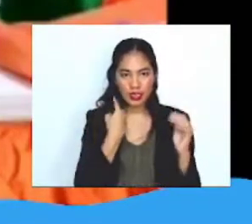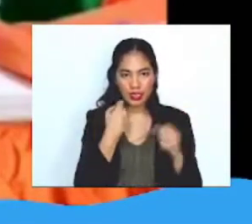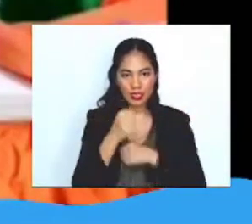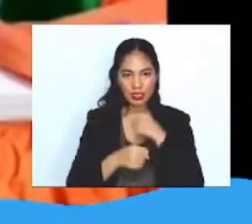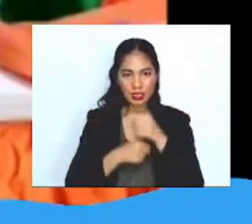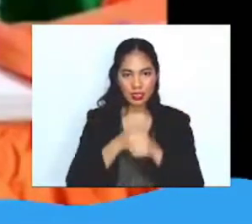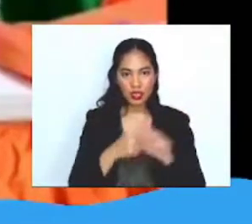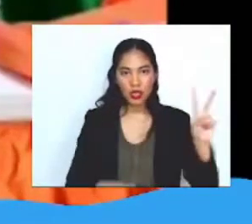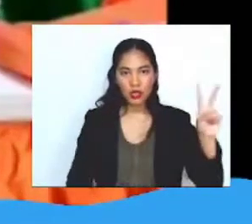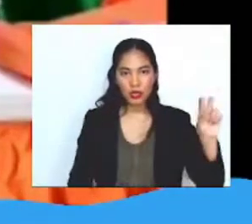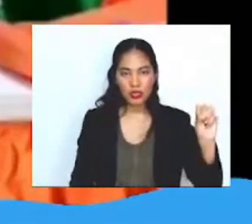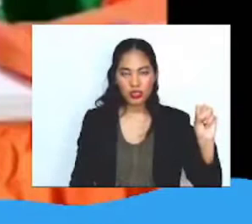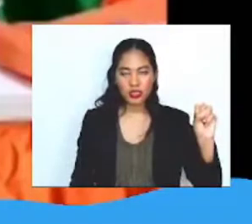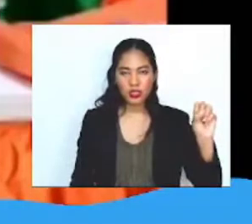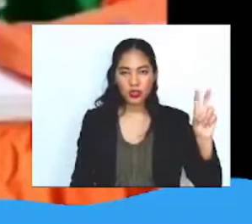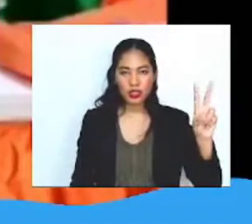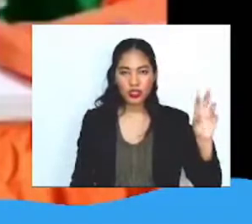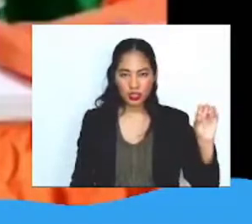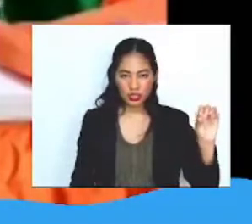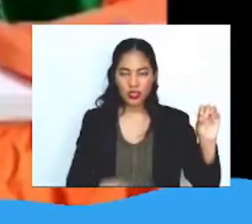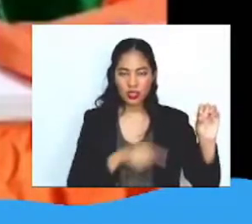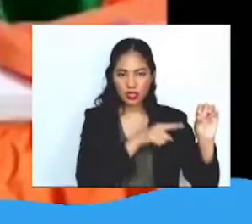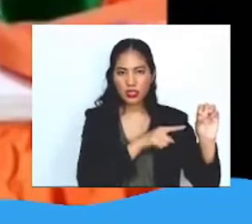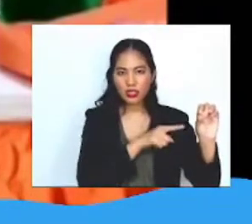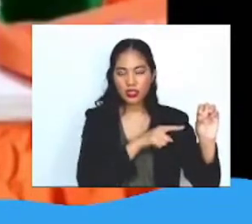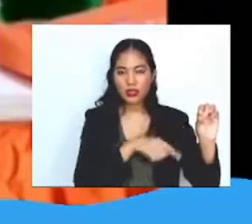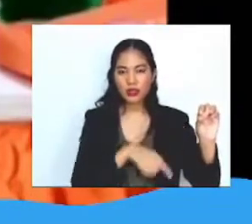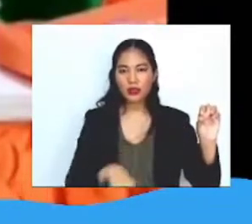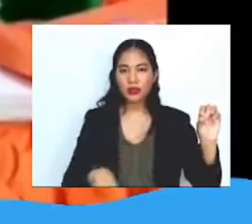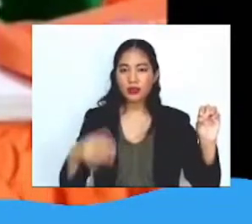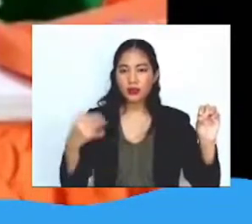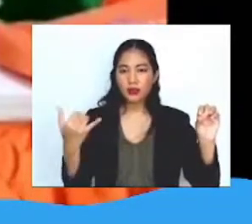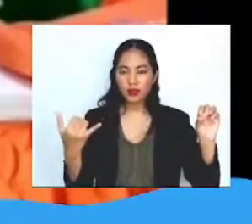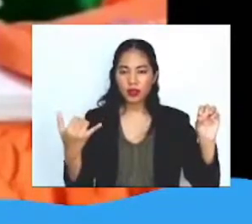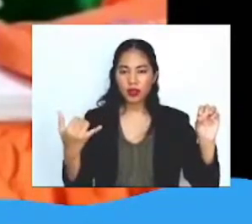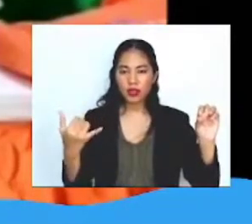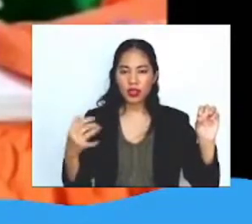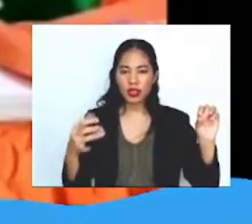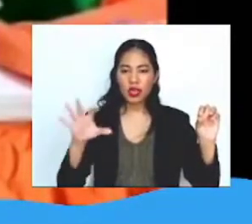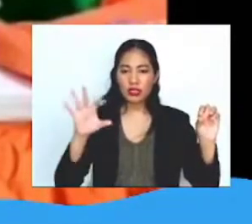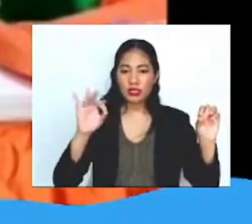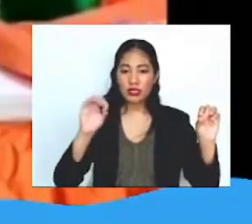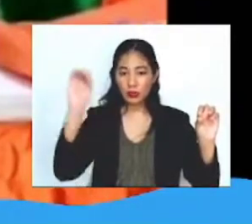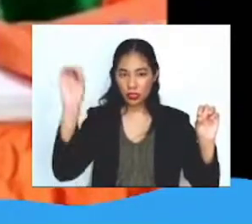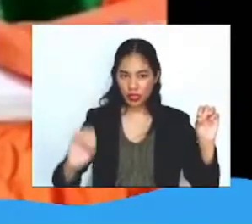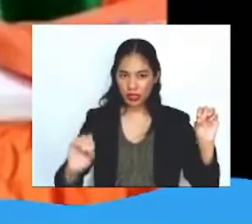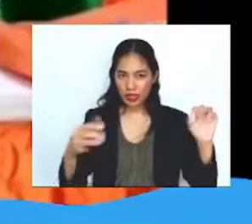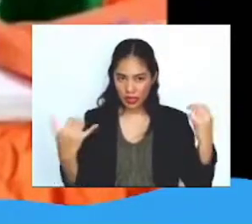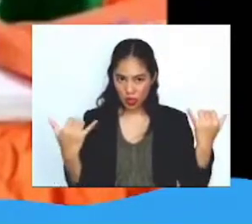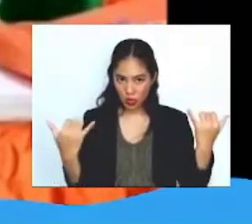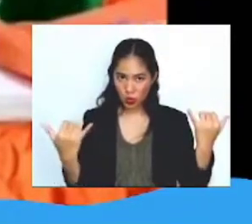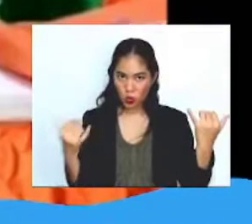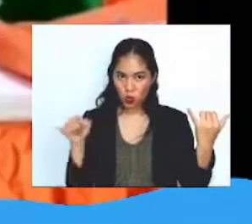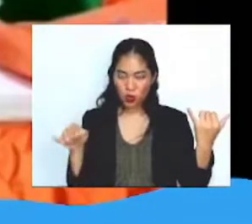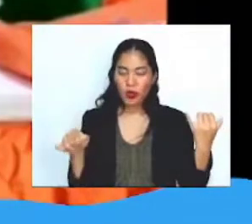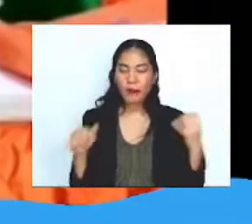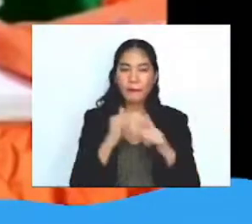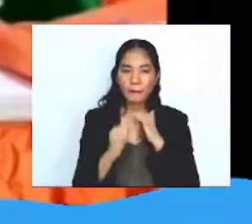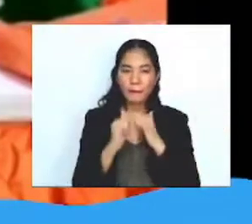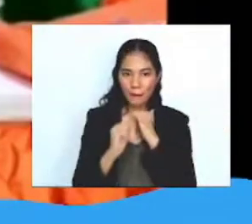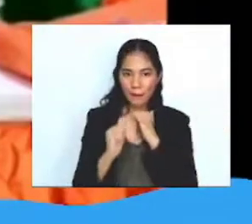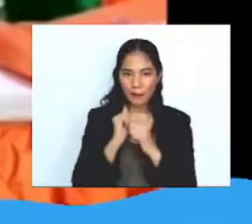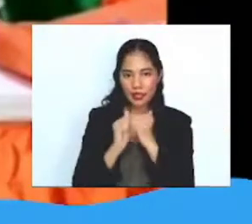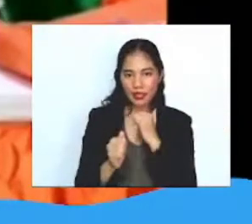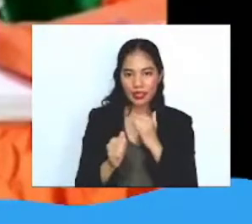nasa halos 90% na po tayo. Ganyan po kahuhusay, ito po nating